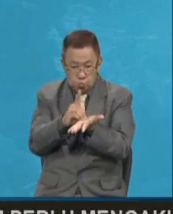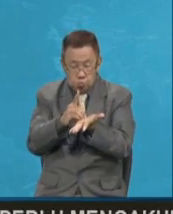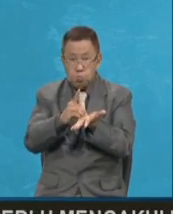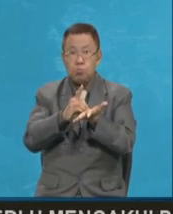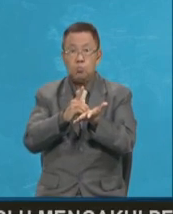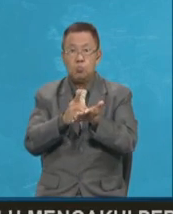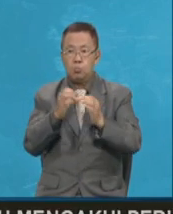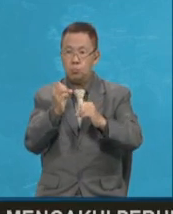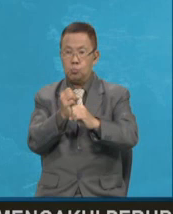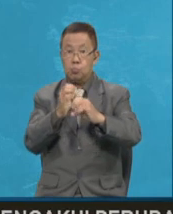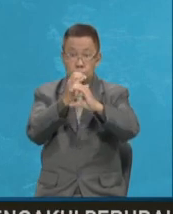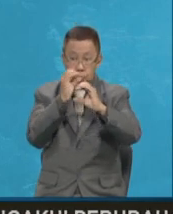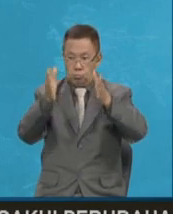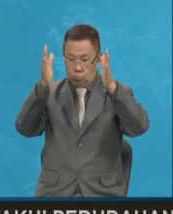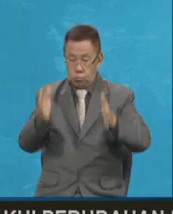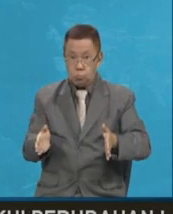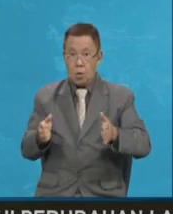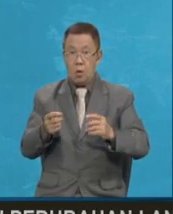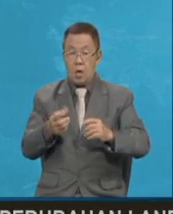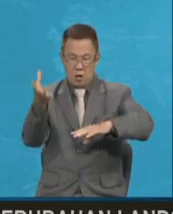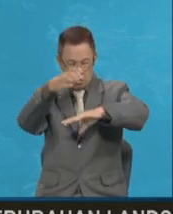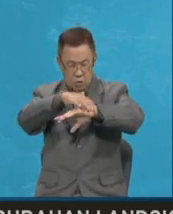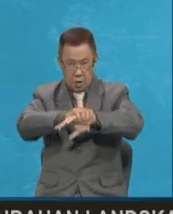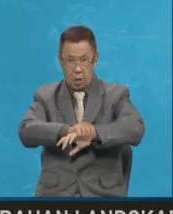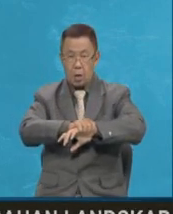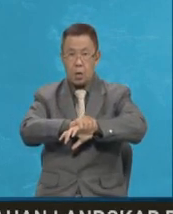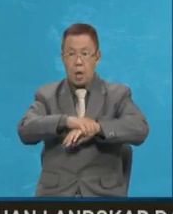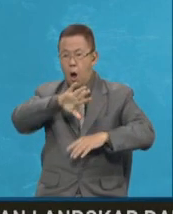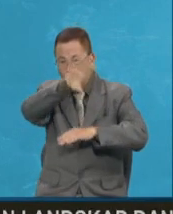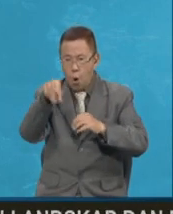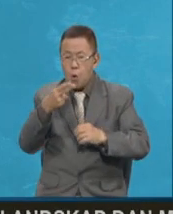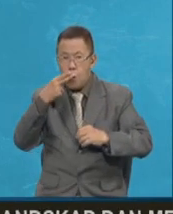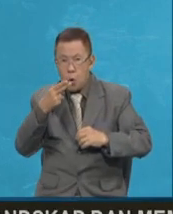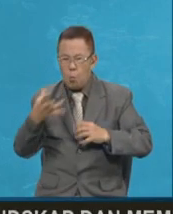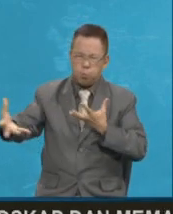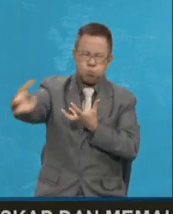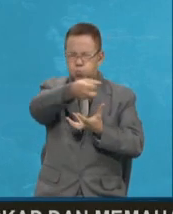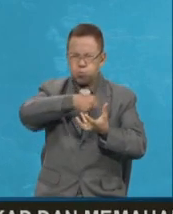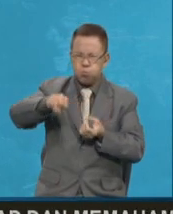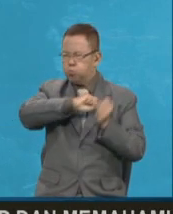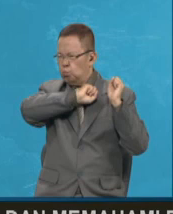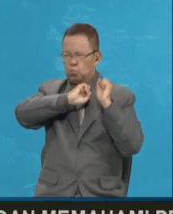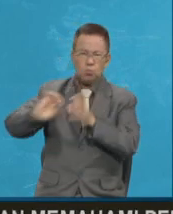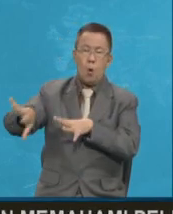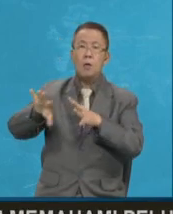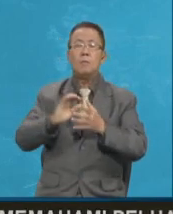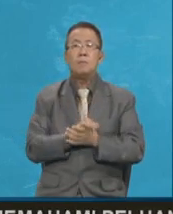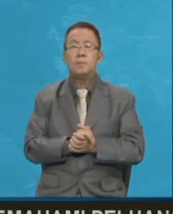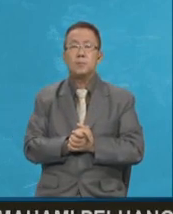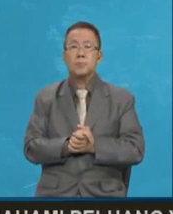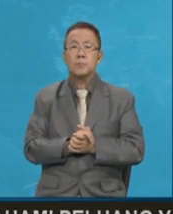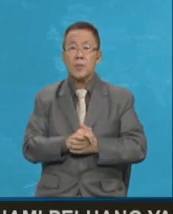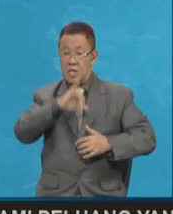pemandu seorang lelaki penduduk tetap ditahan dan semua rokok tersebut dirampas untuk tindakan selanjutnya